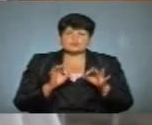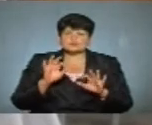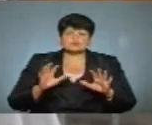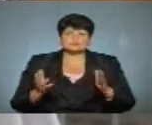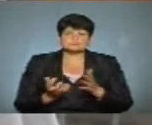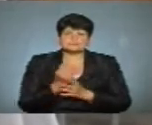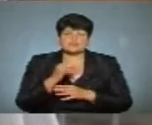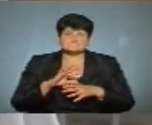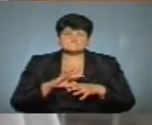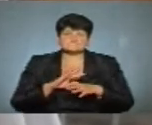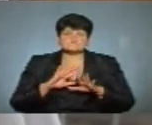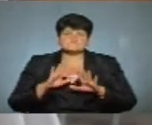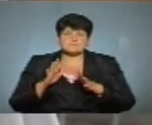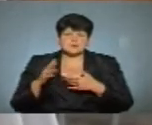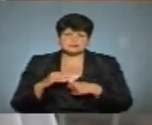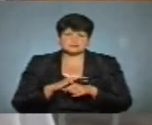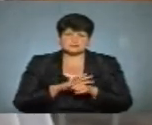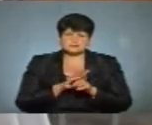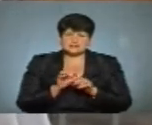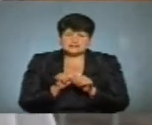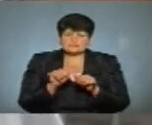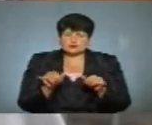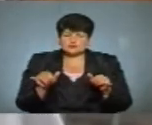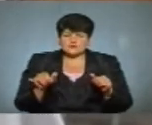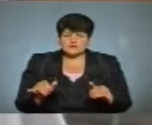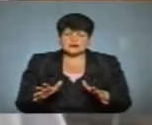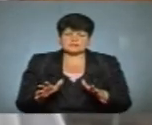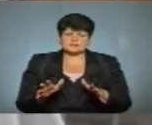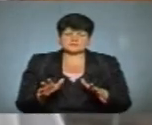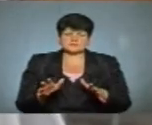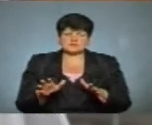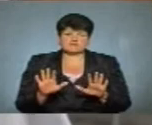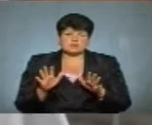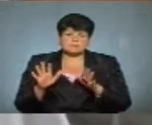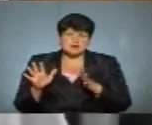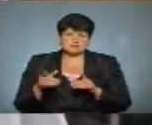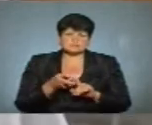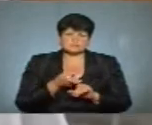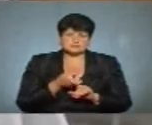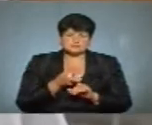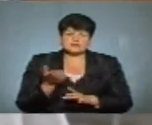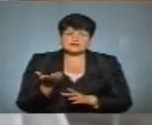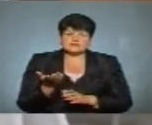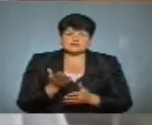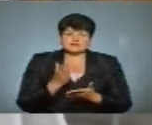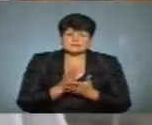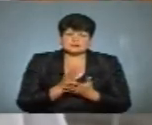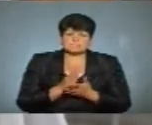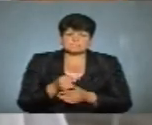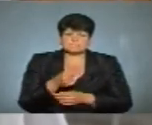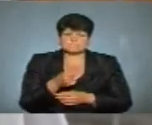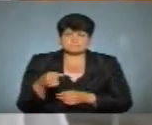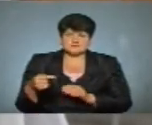випадків інфікування та за показниками динаміки зростання випадків інфікування, який складає